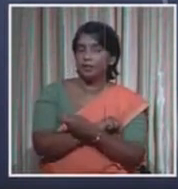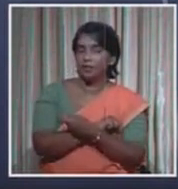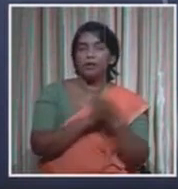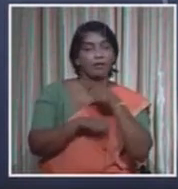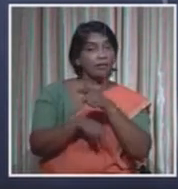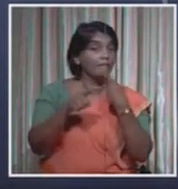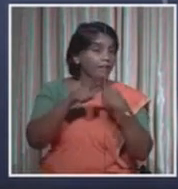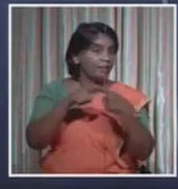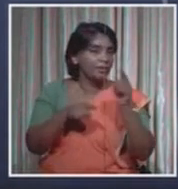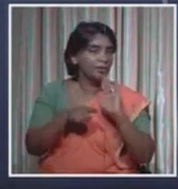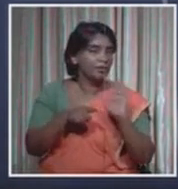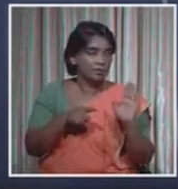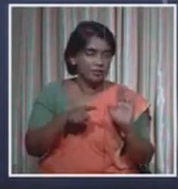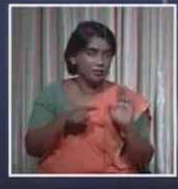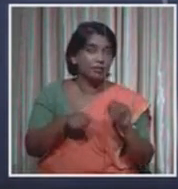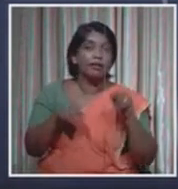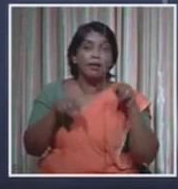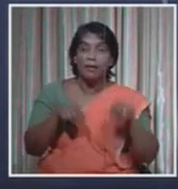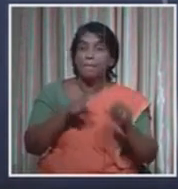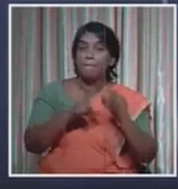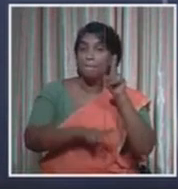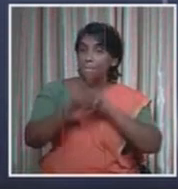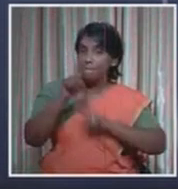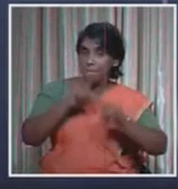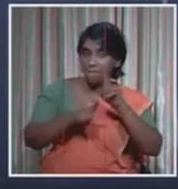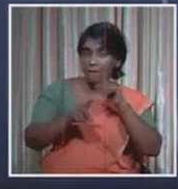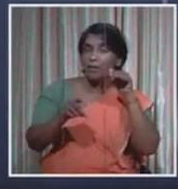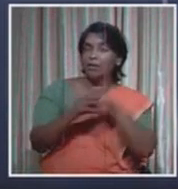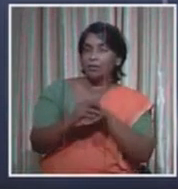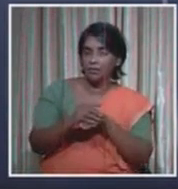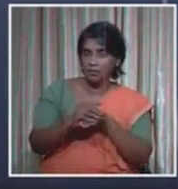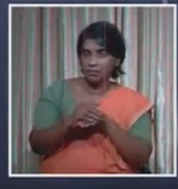නෙමෙයි, මේ පාර්ලිමේන්තුව ඇතුලේ